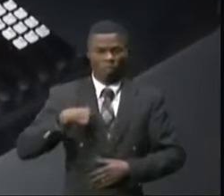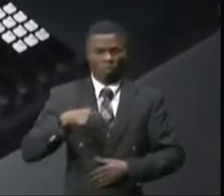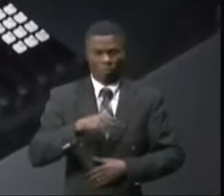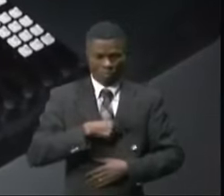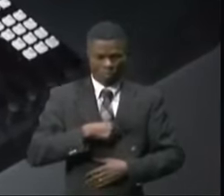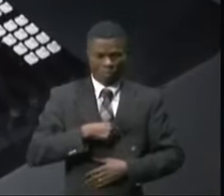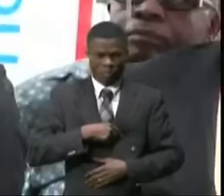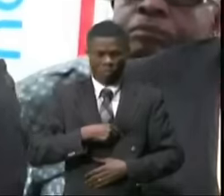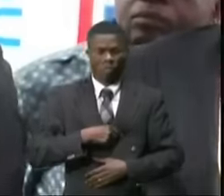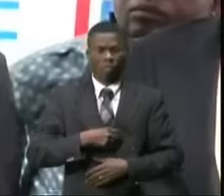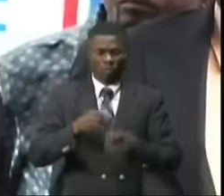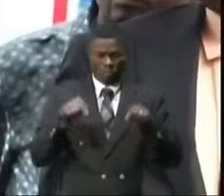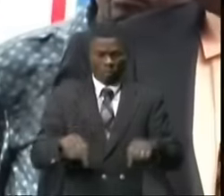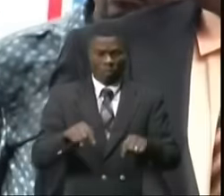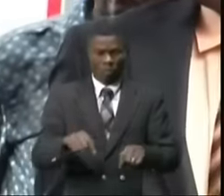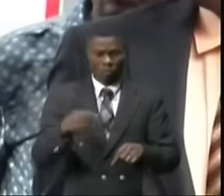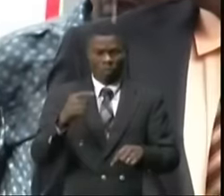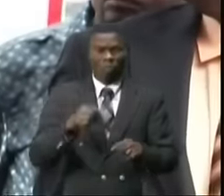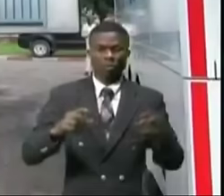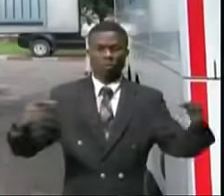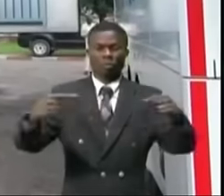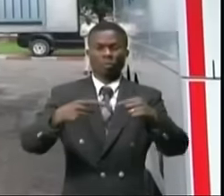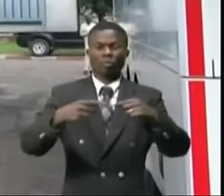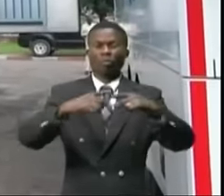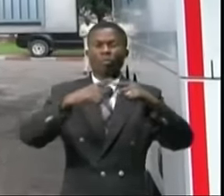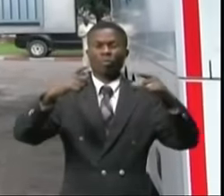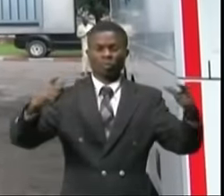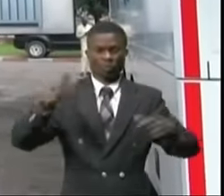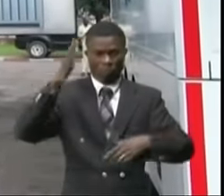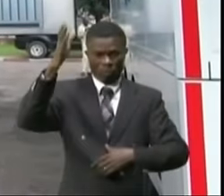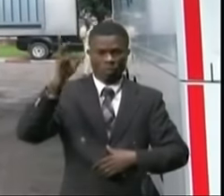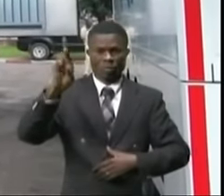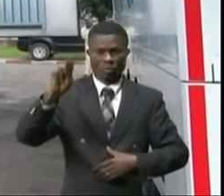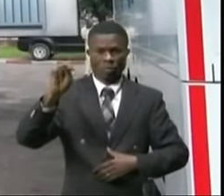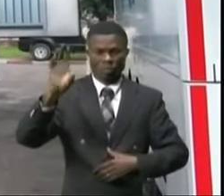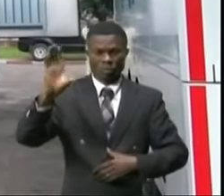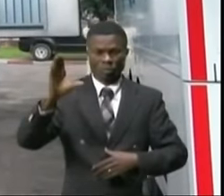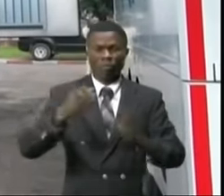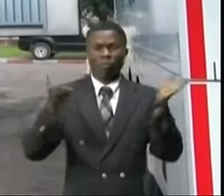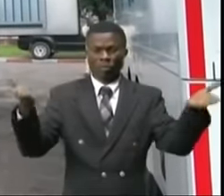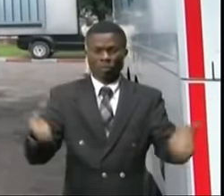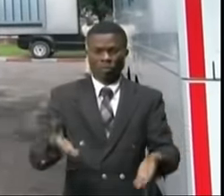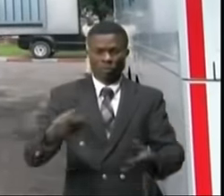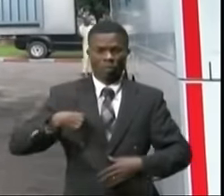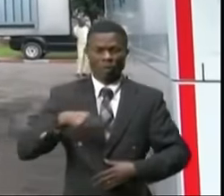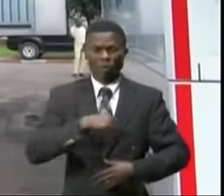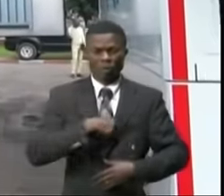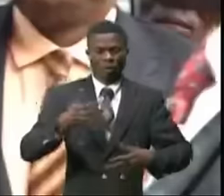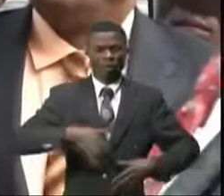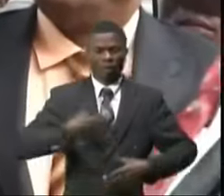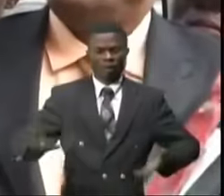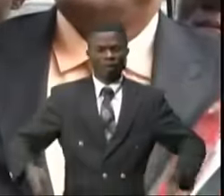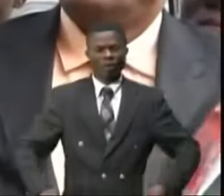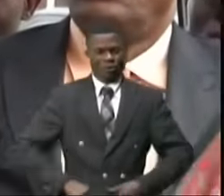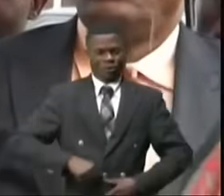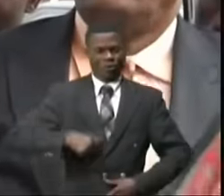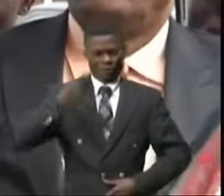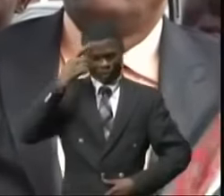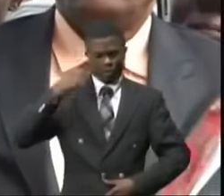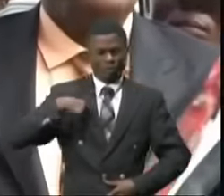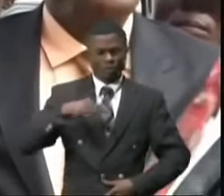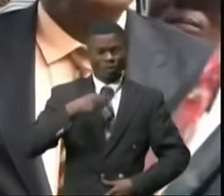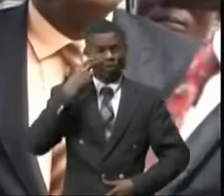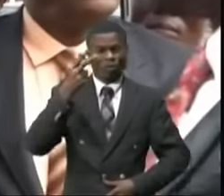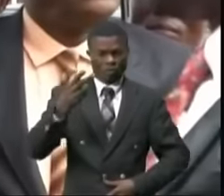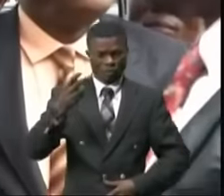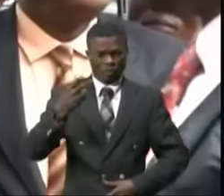paris. Mais cette fois-ci, pour les grands matchs, pour les grands rendez-vous, la RTNC répondra présent. Et donc pour nous, c'est un sentiment de fierté de voir que